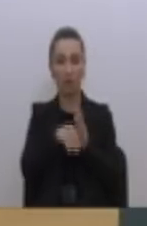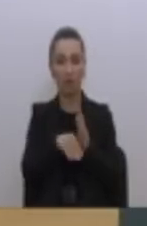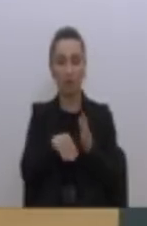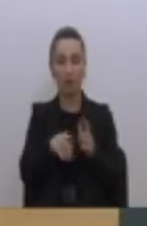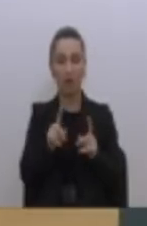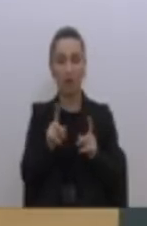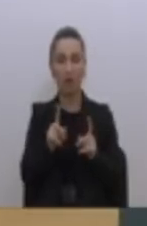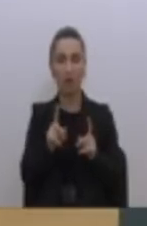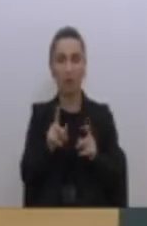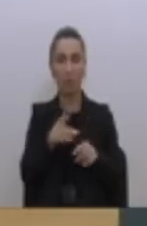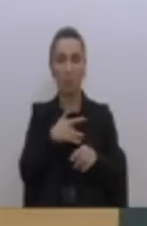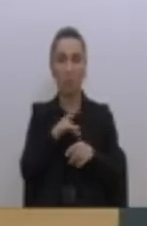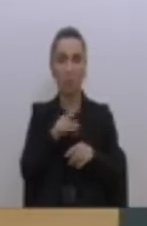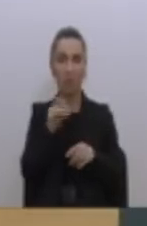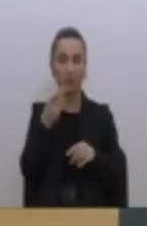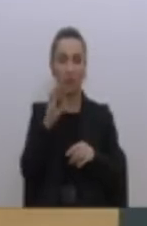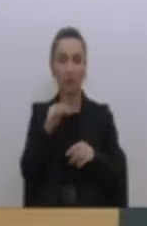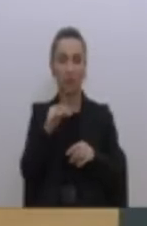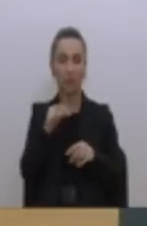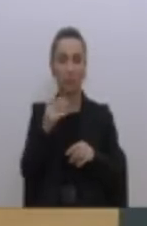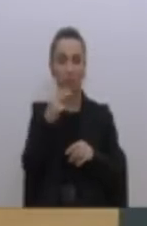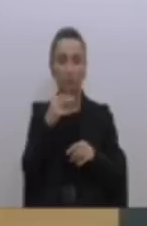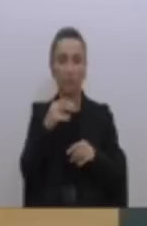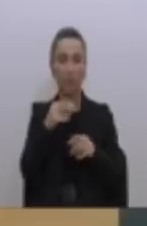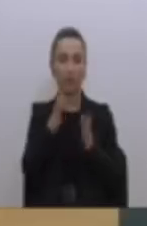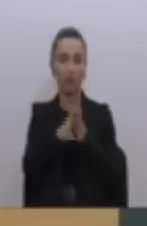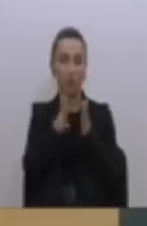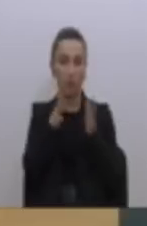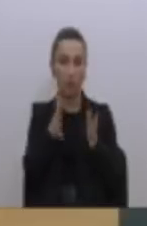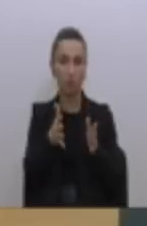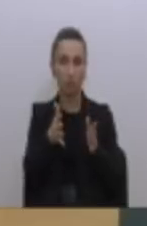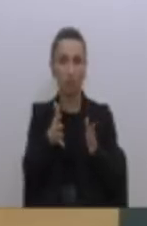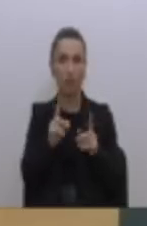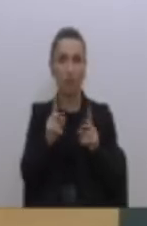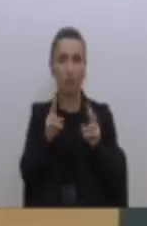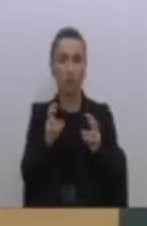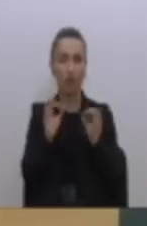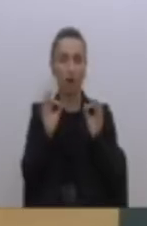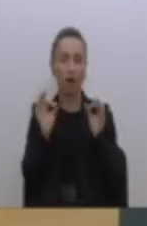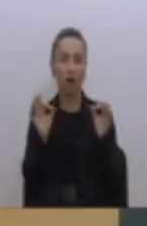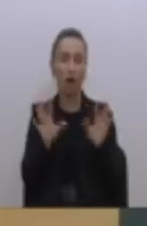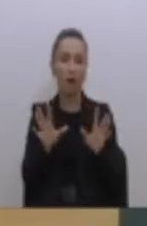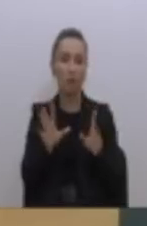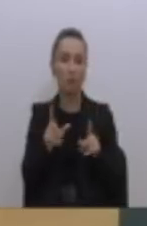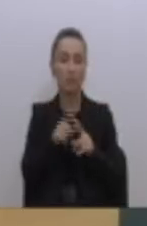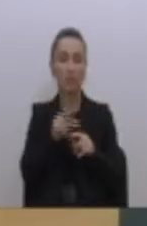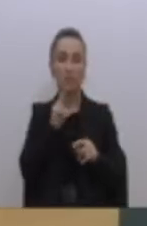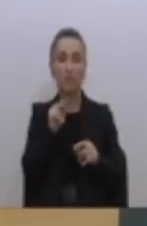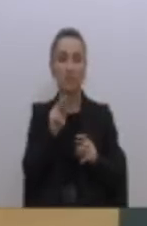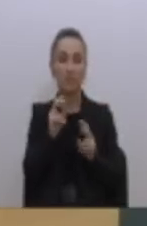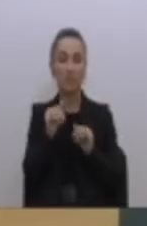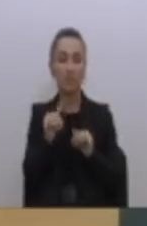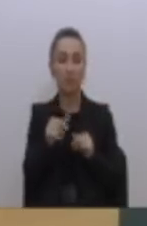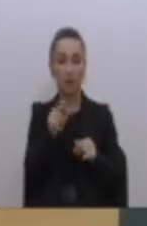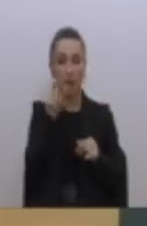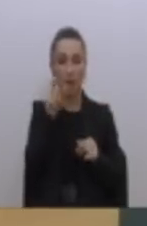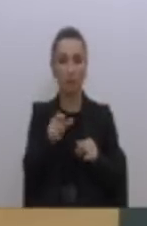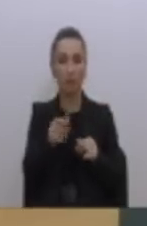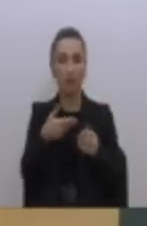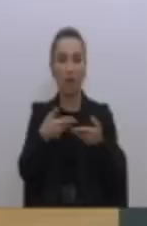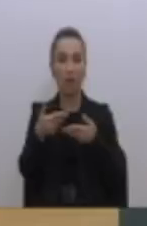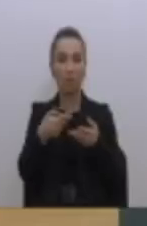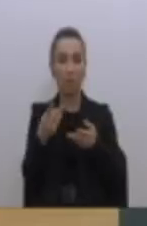რაღაც პატრიარქის შეურაცხყოფისთვის იქნება თუ რაღაც არასწორი რაღაცის თქმისთვის, ადამიანებმა